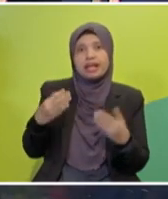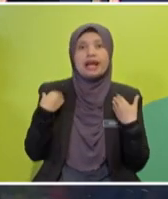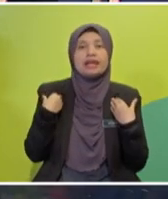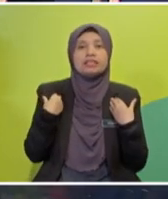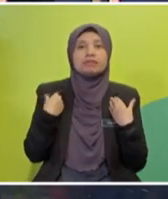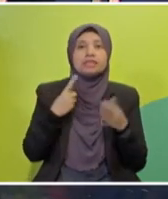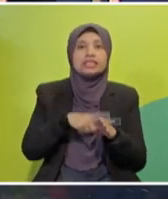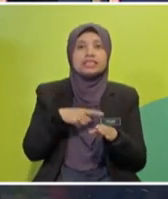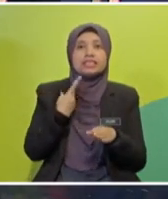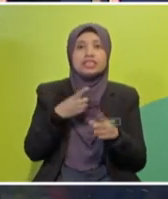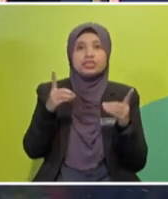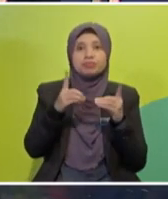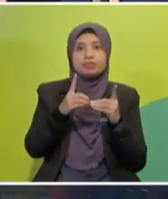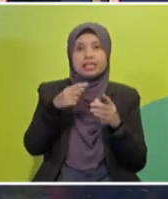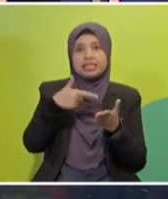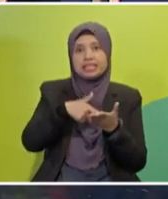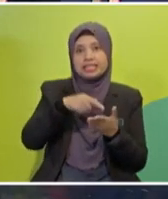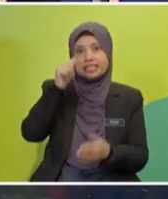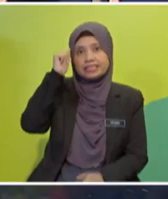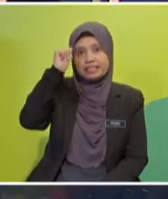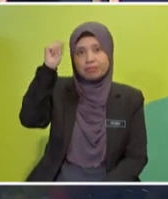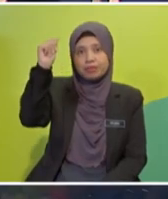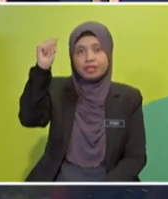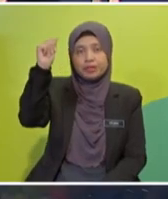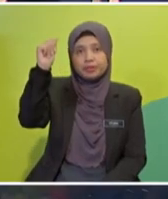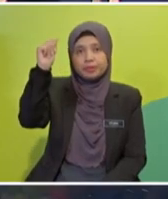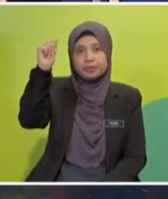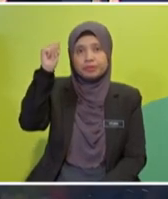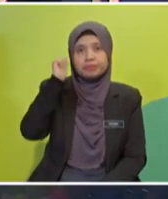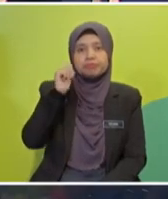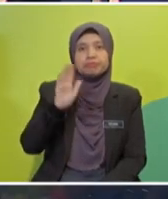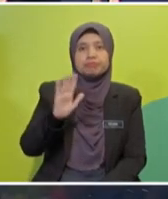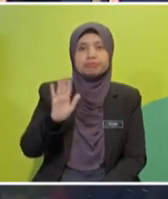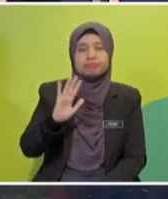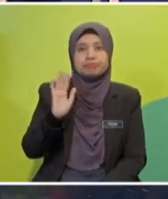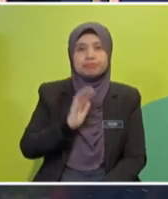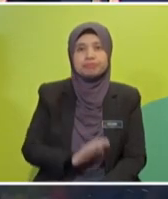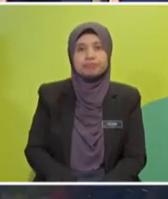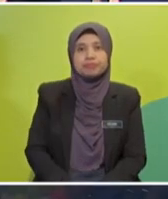Ila liqa. Assalamualaikum warahmatullahi wabarakatuh. Bye bye. Jumpa lagi.